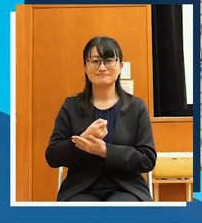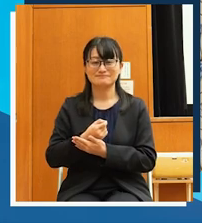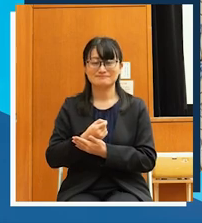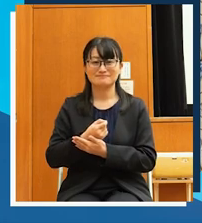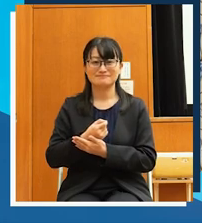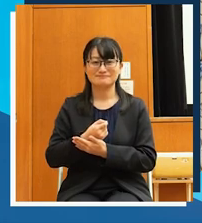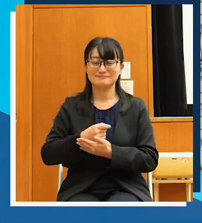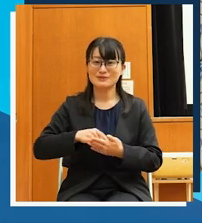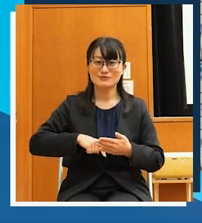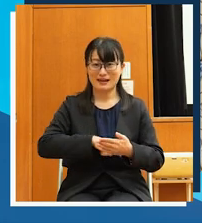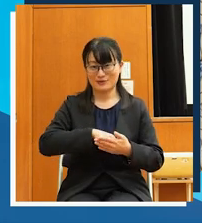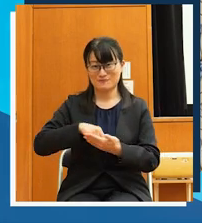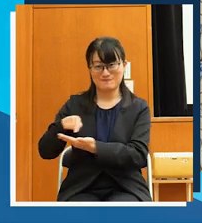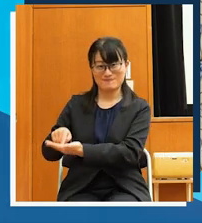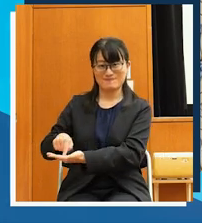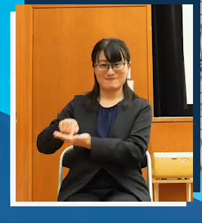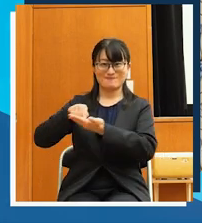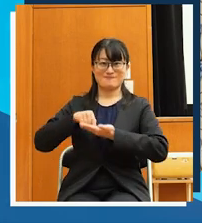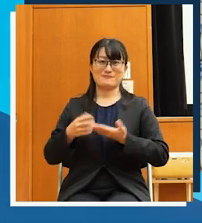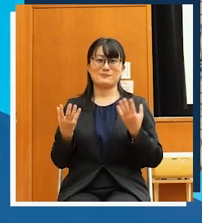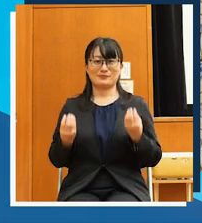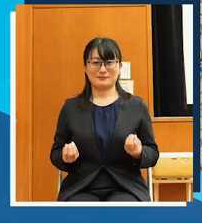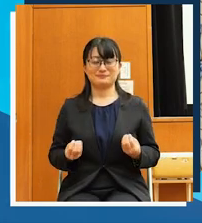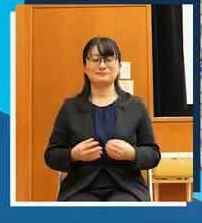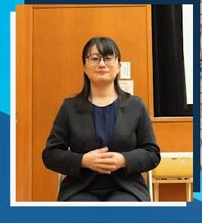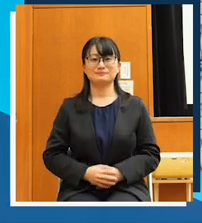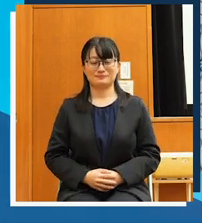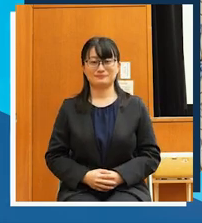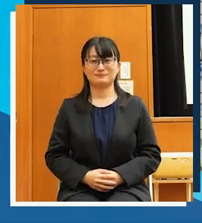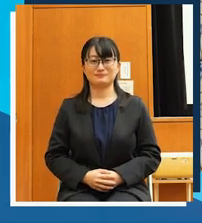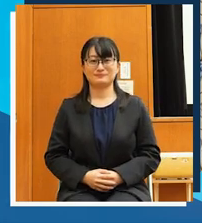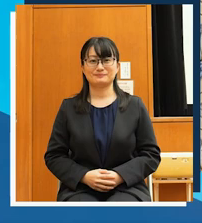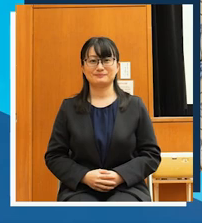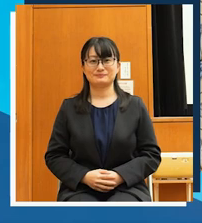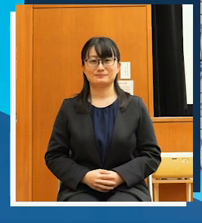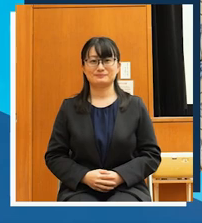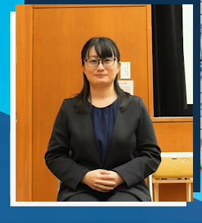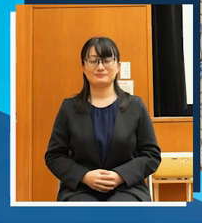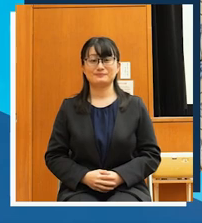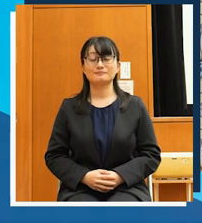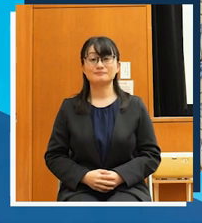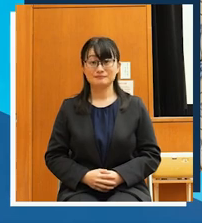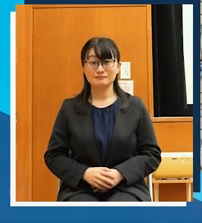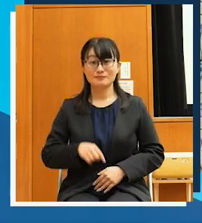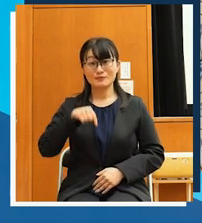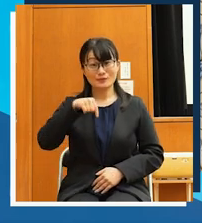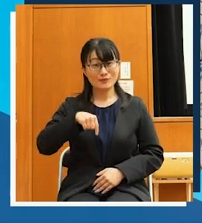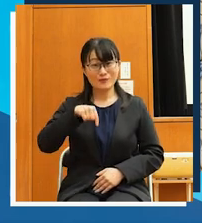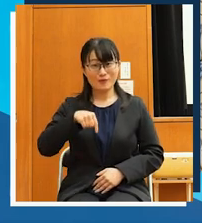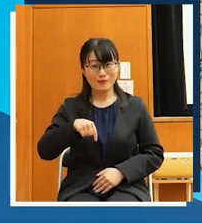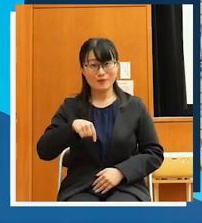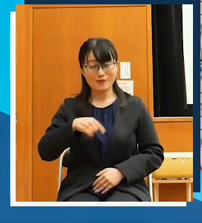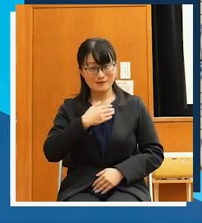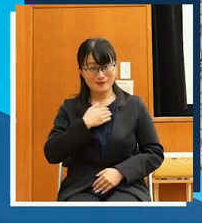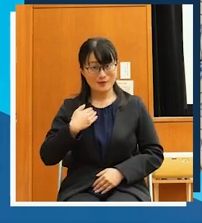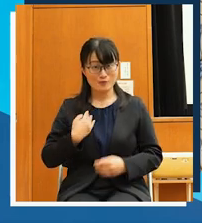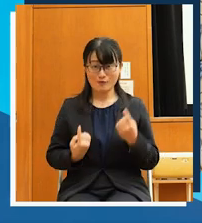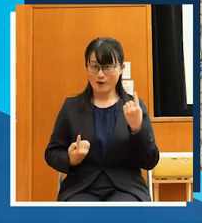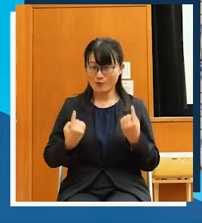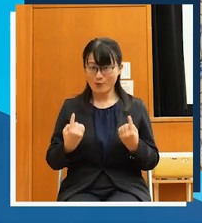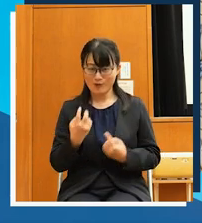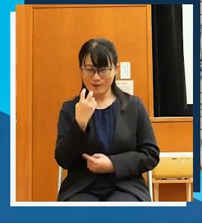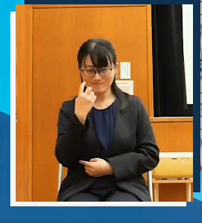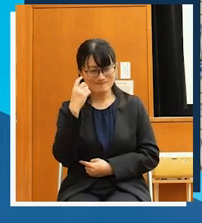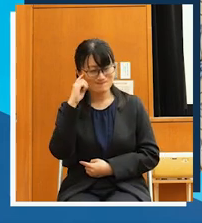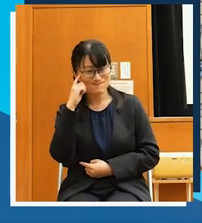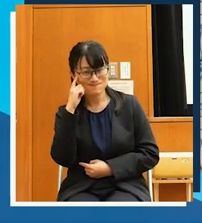え申し出がえありましてえそれでえま本学でえ受けられるかどうかということを検討し